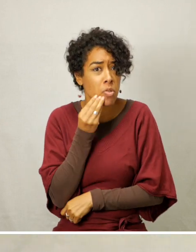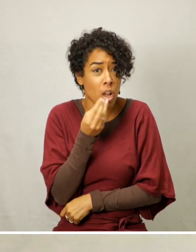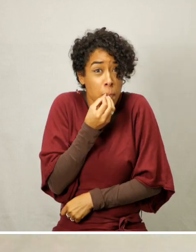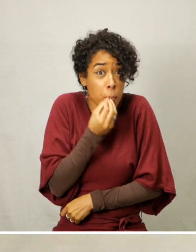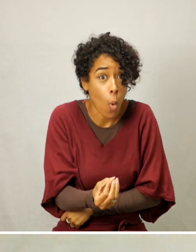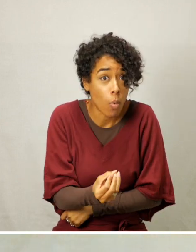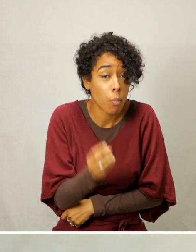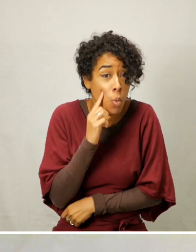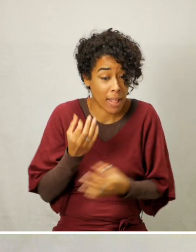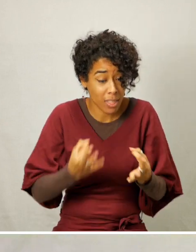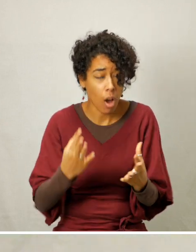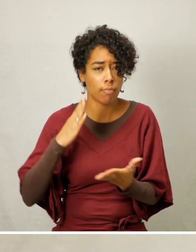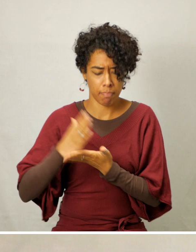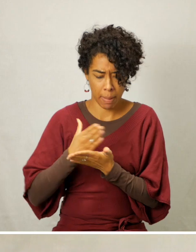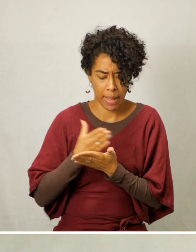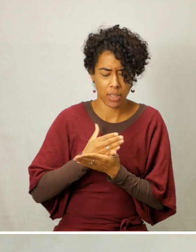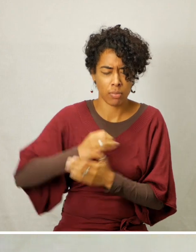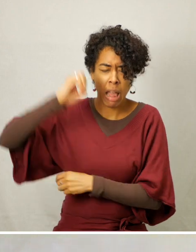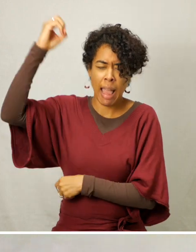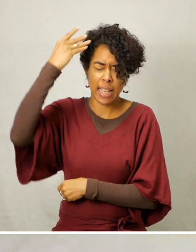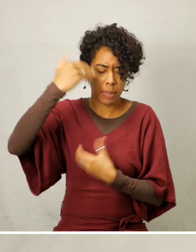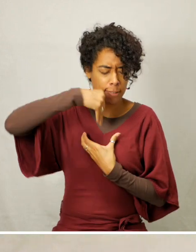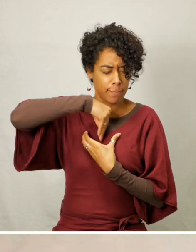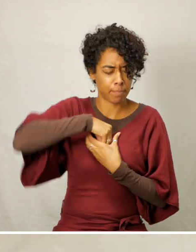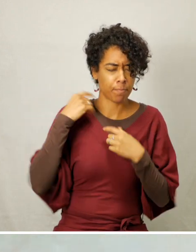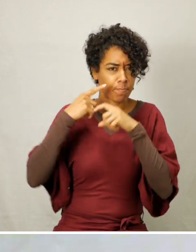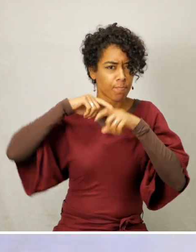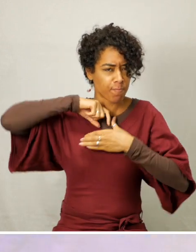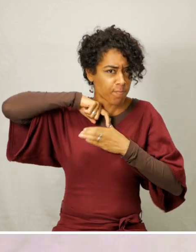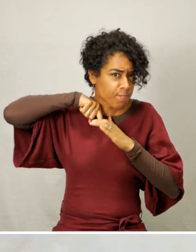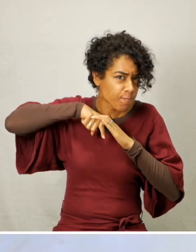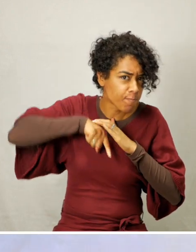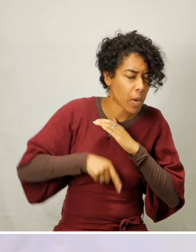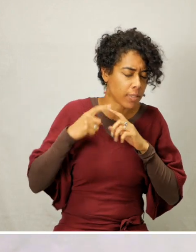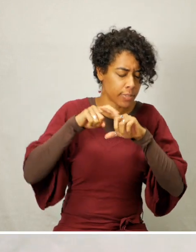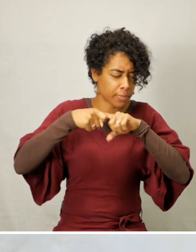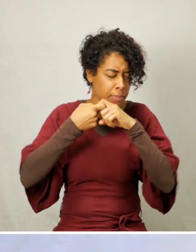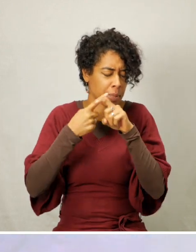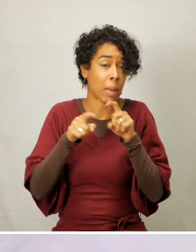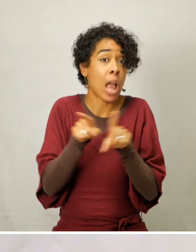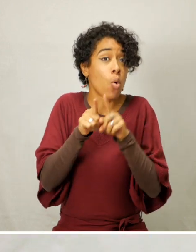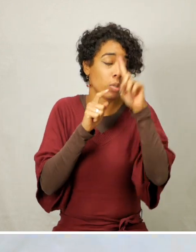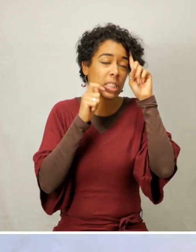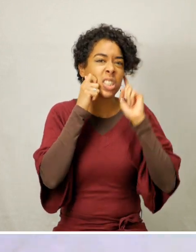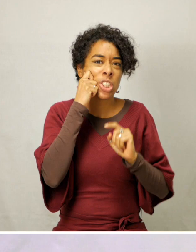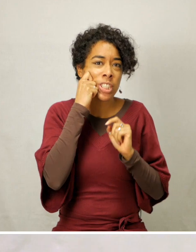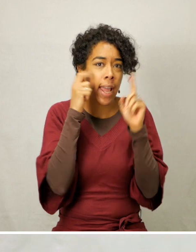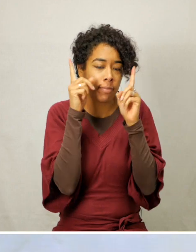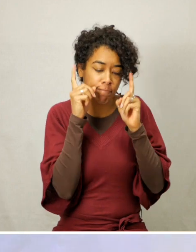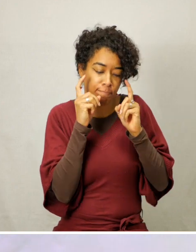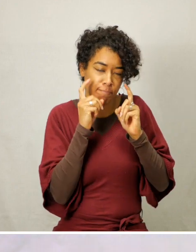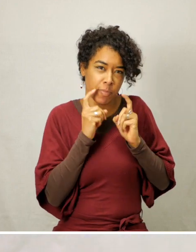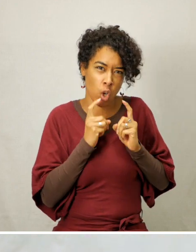C'est un temps où l'Esprit de Dieu vient sonder notre cœur, mais aussi un temps où la chair, va commencer à diminuer et l'Esprit